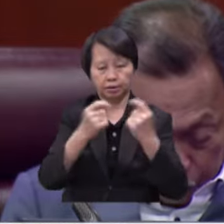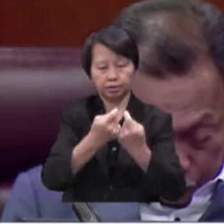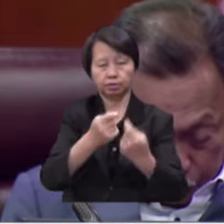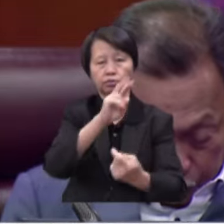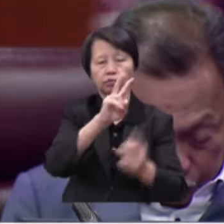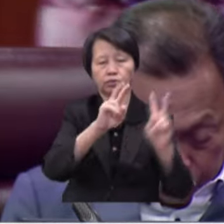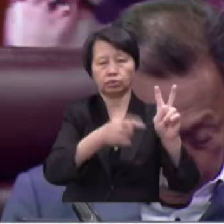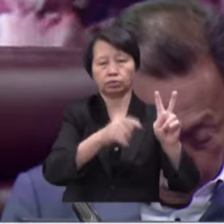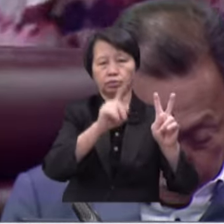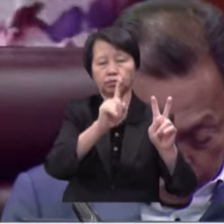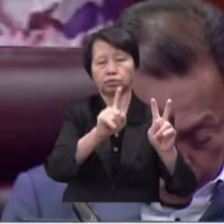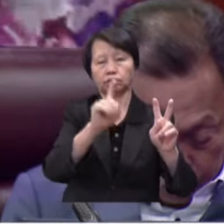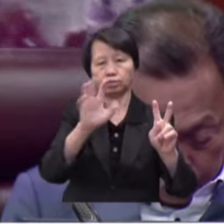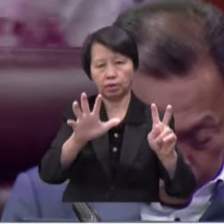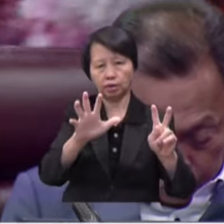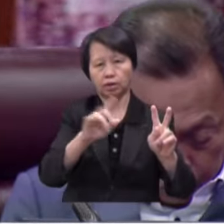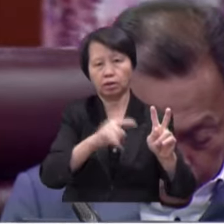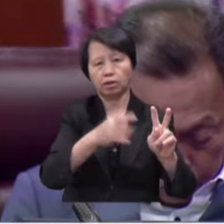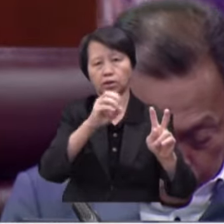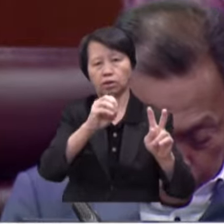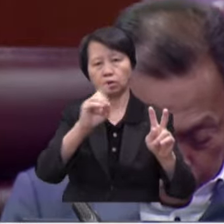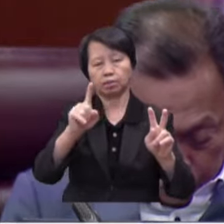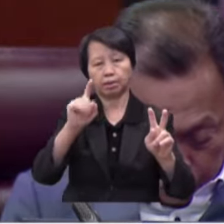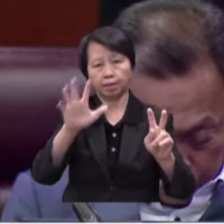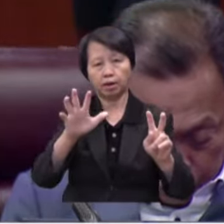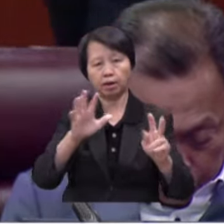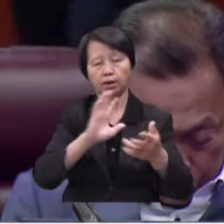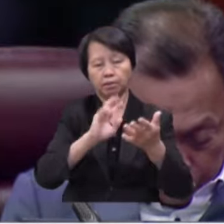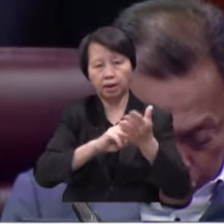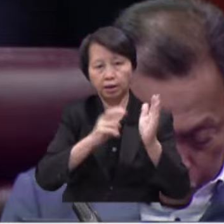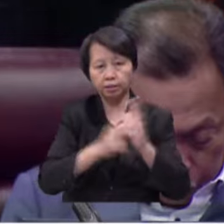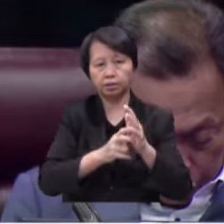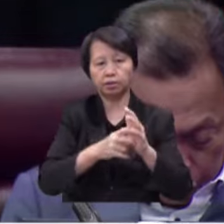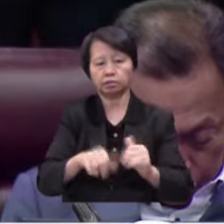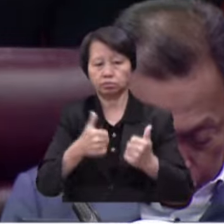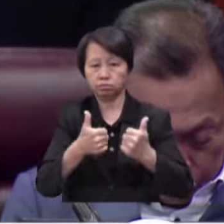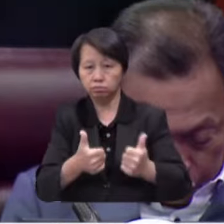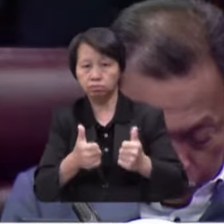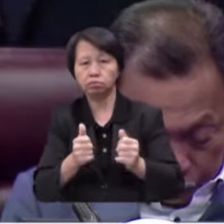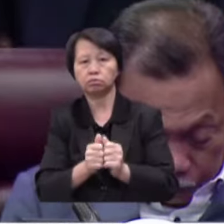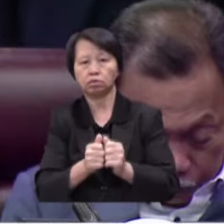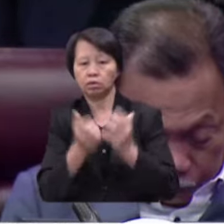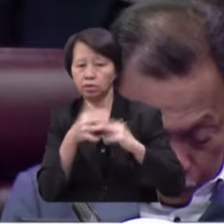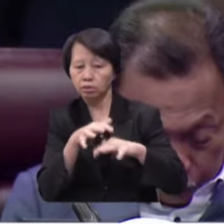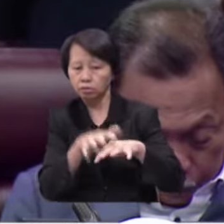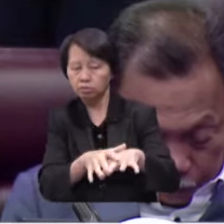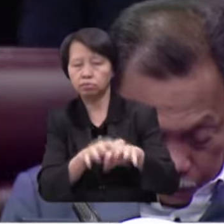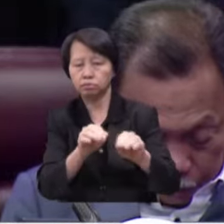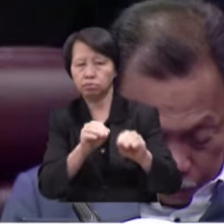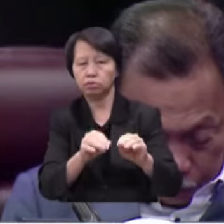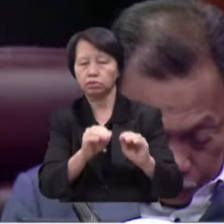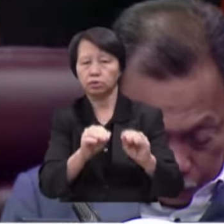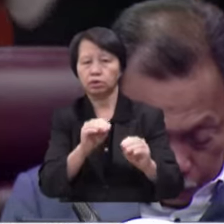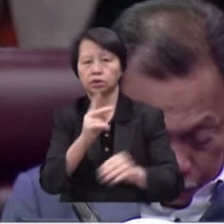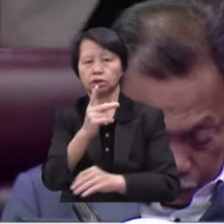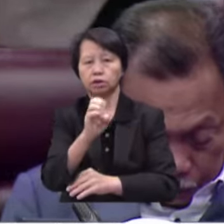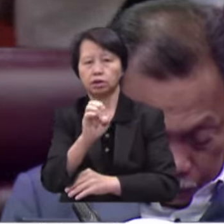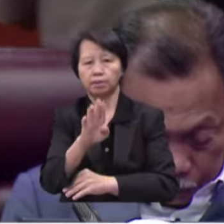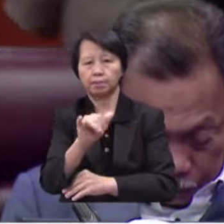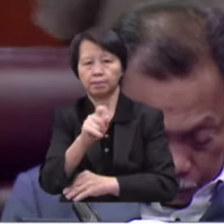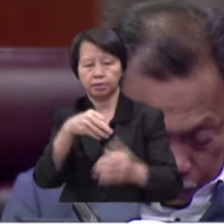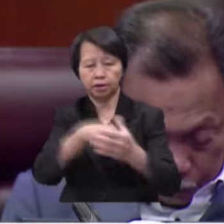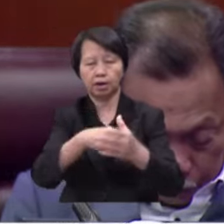2015 secara tidak langsung dapatkan ini menunjukkan keberkanan penerapan Ali mencoba dalam